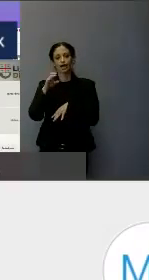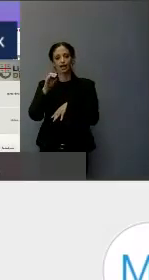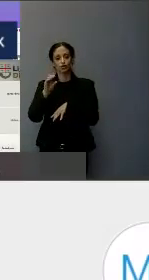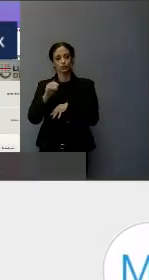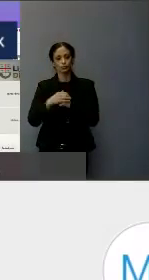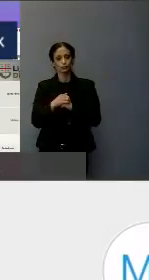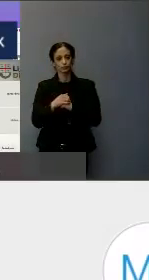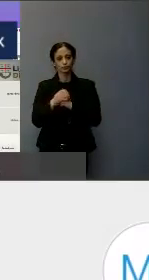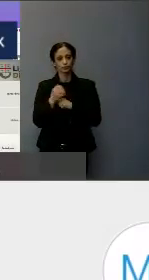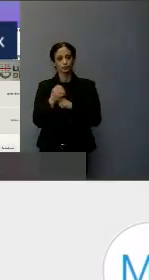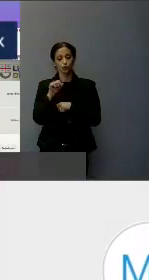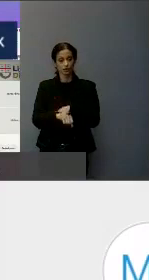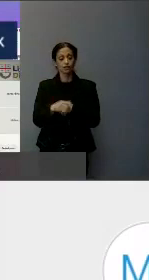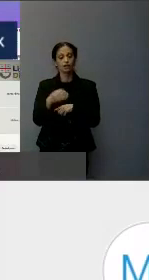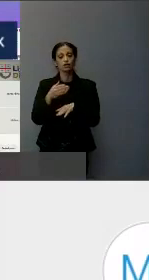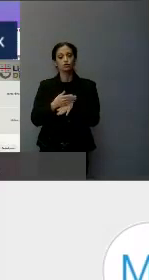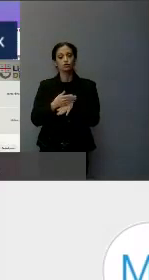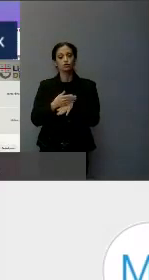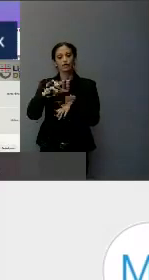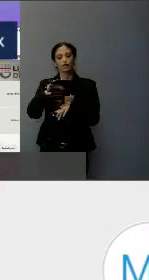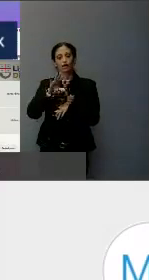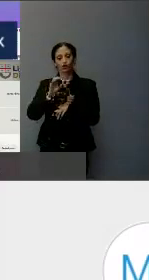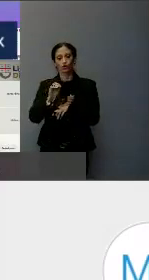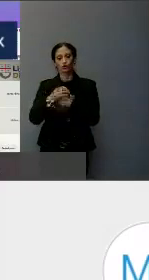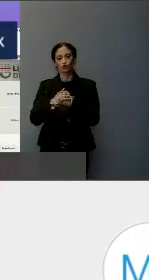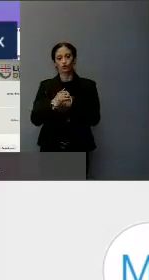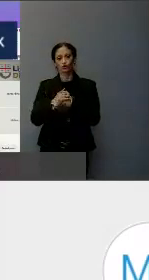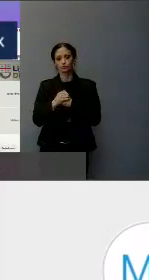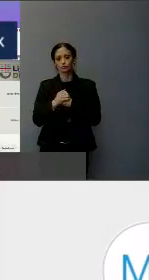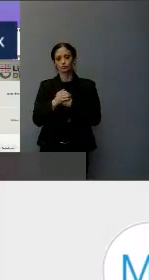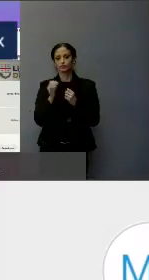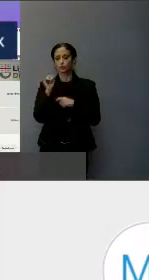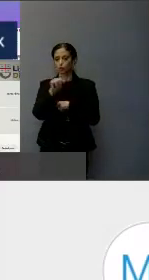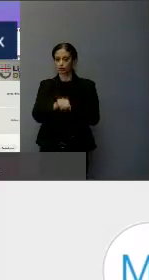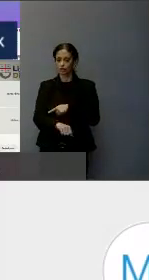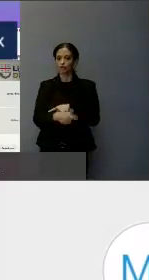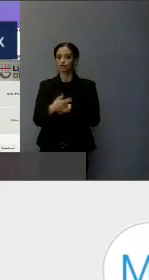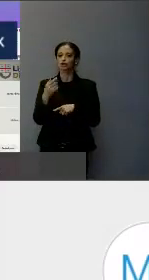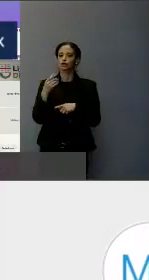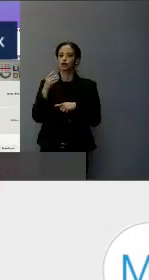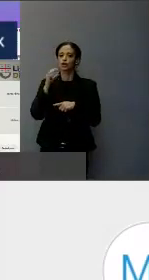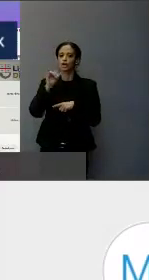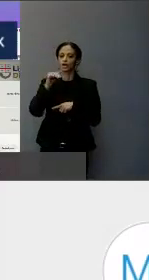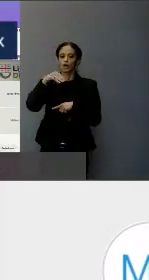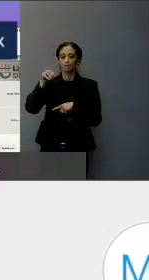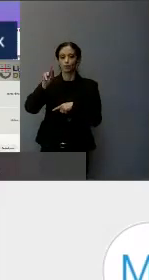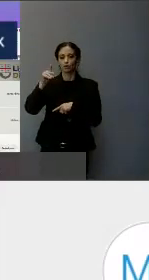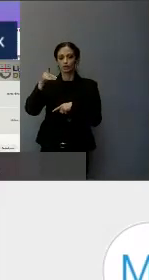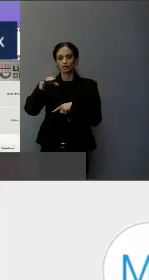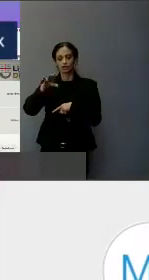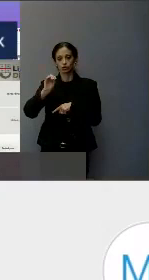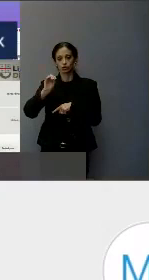contraria consigliere grillo comprare o signore immordino